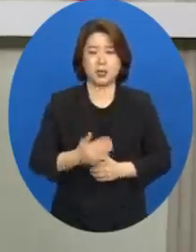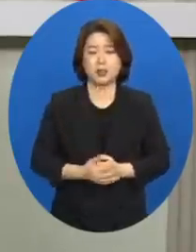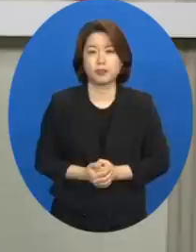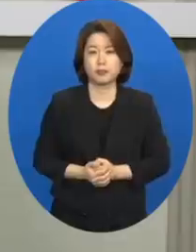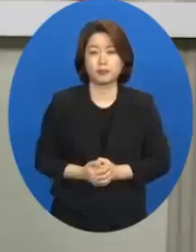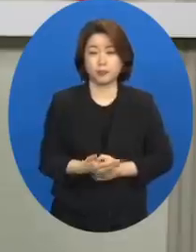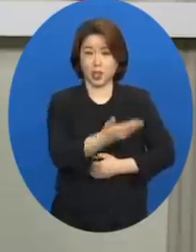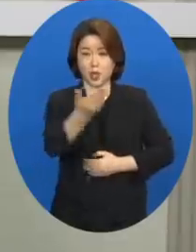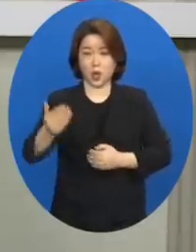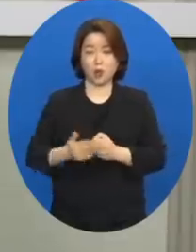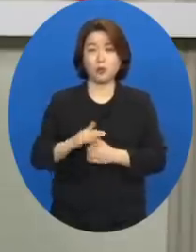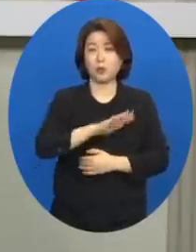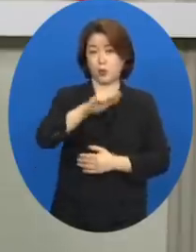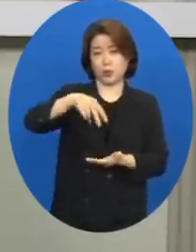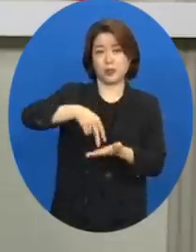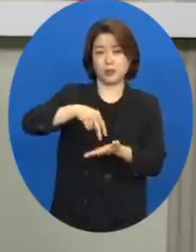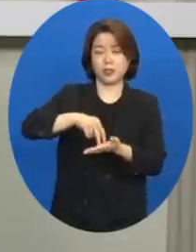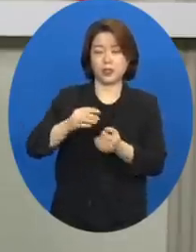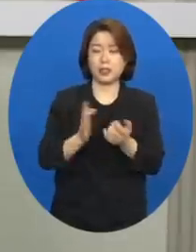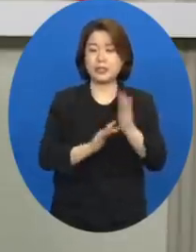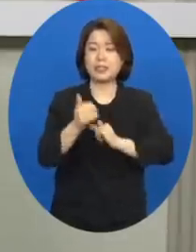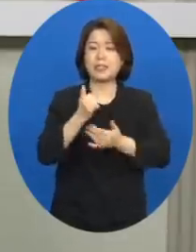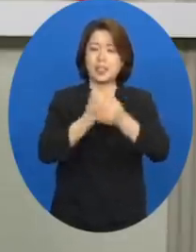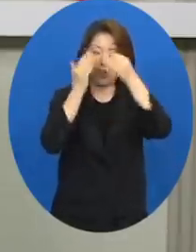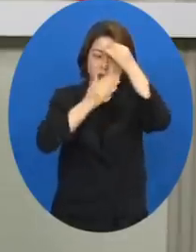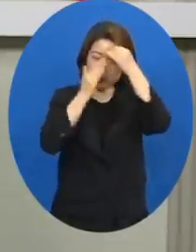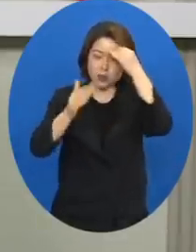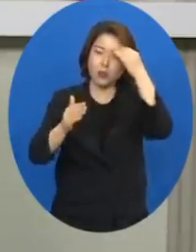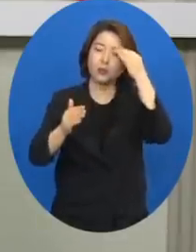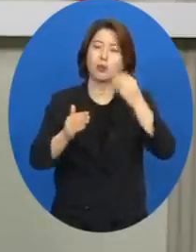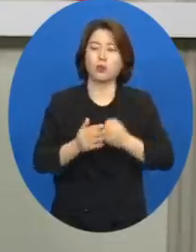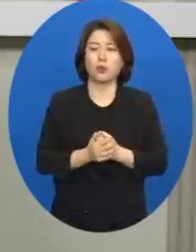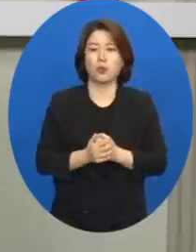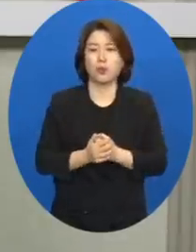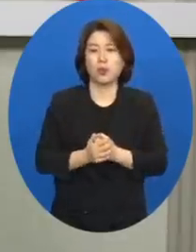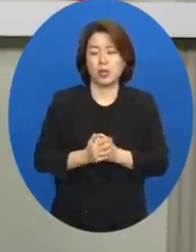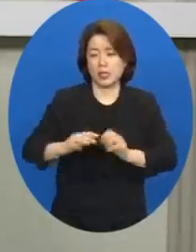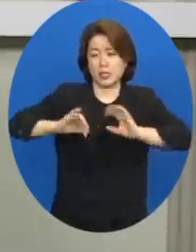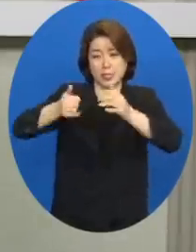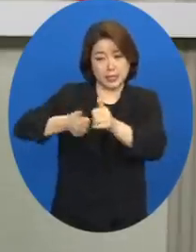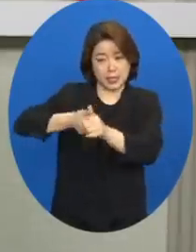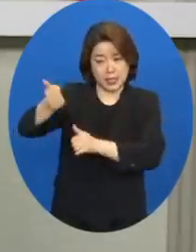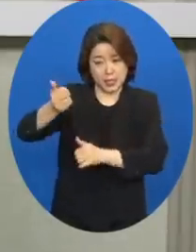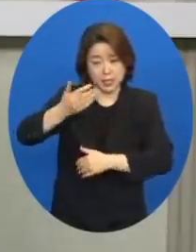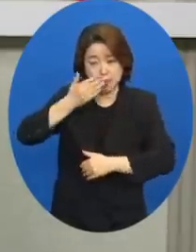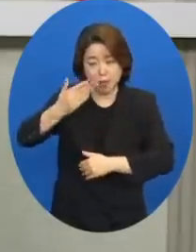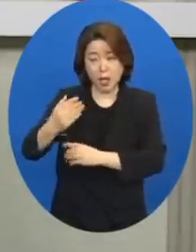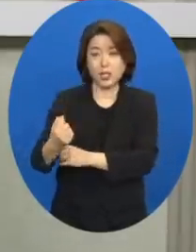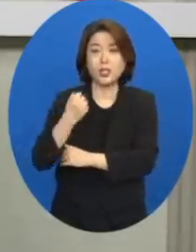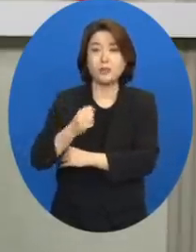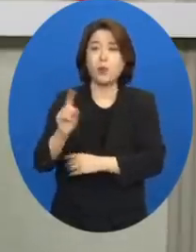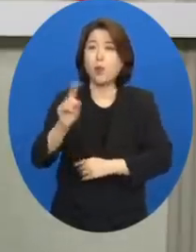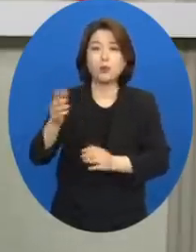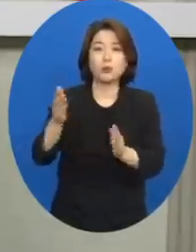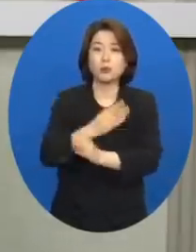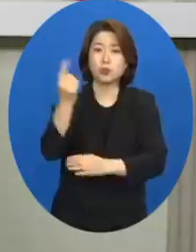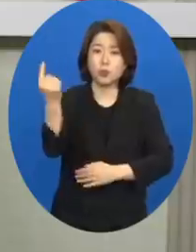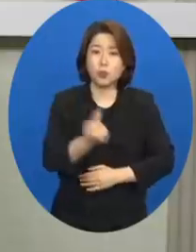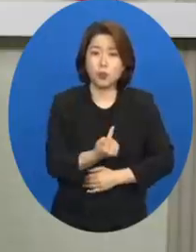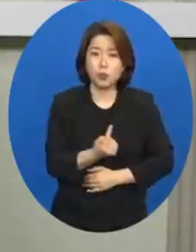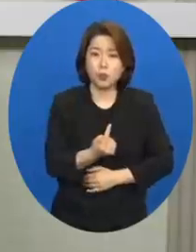여러분 우리에게 있어서 예수 믿는 성도들에게 있어서 세상을 이길 수 있는 힘이 어디서 오는 것입니까